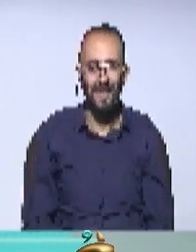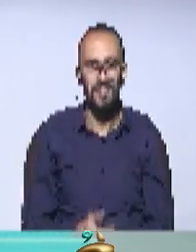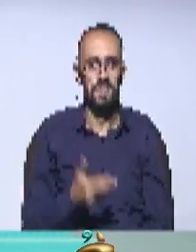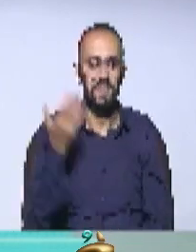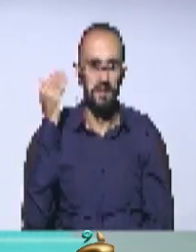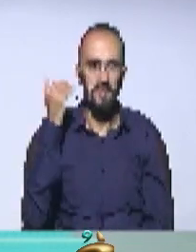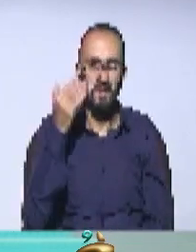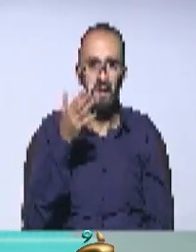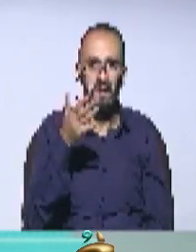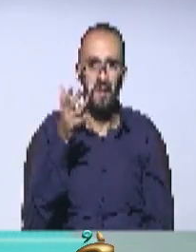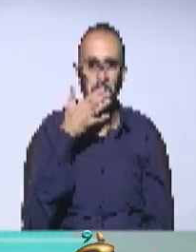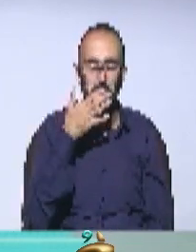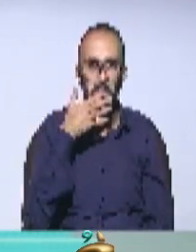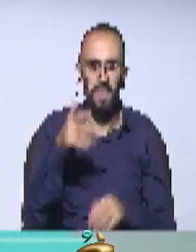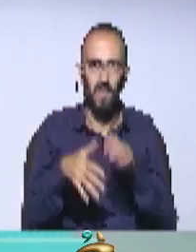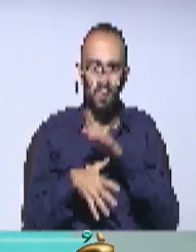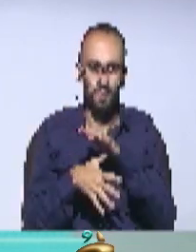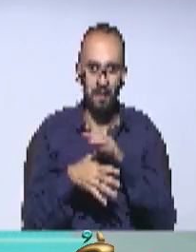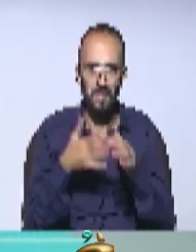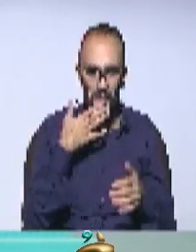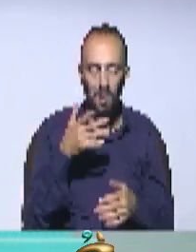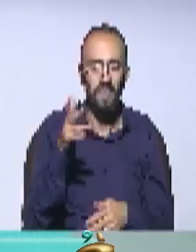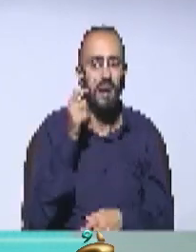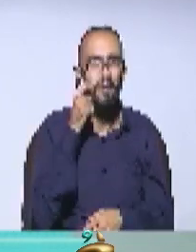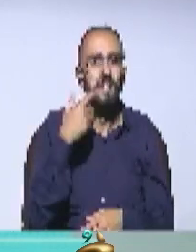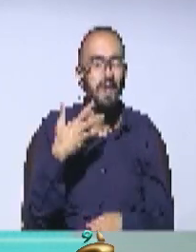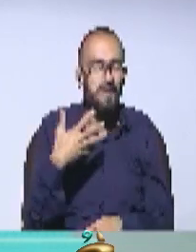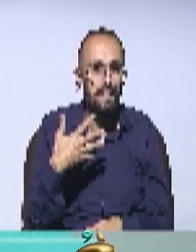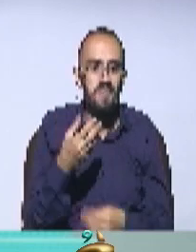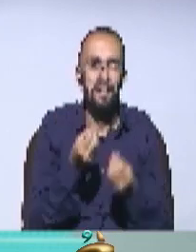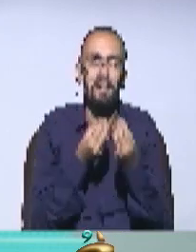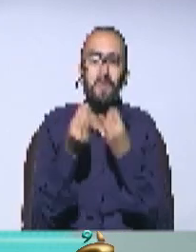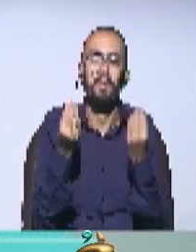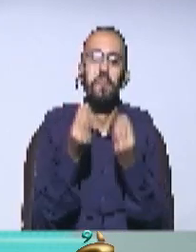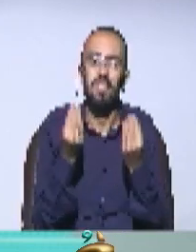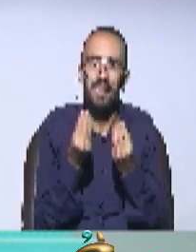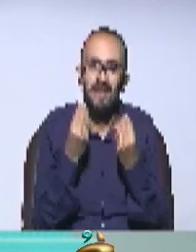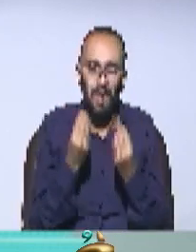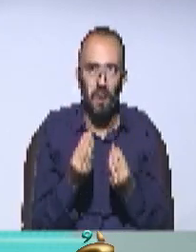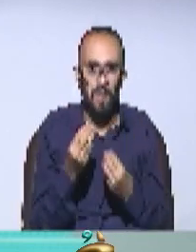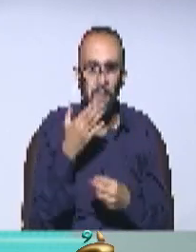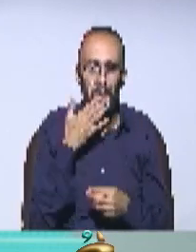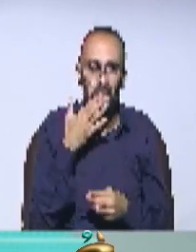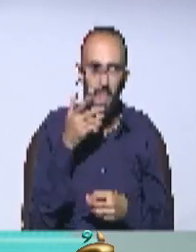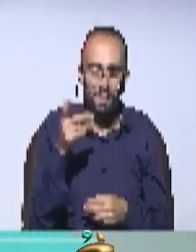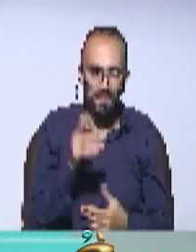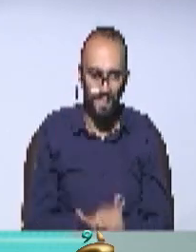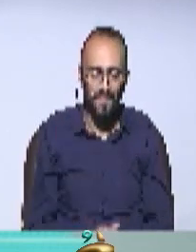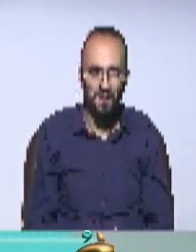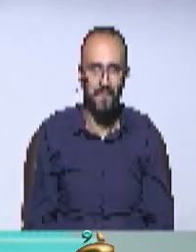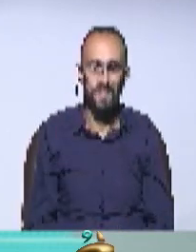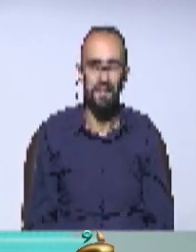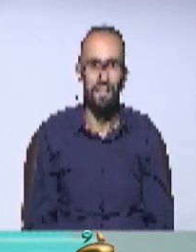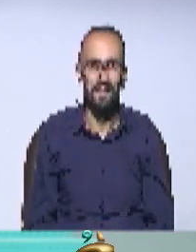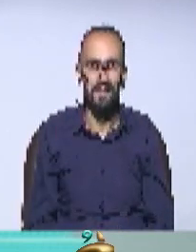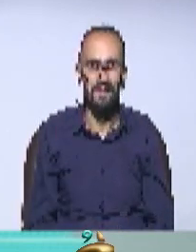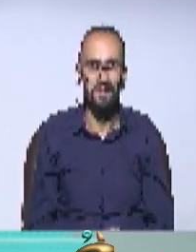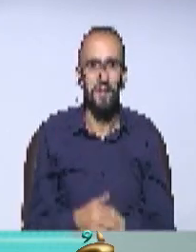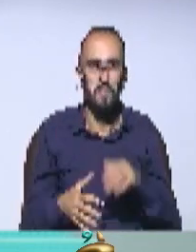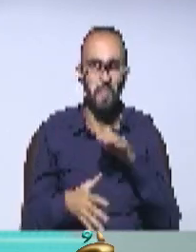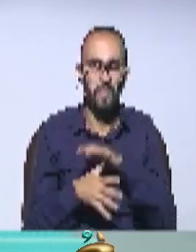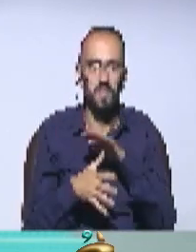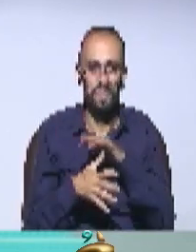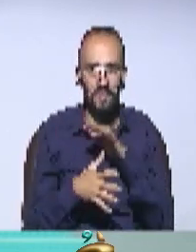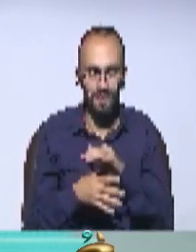يعني خفيف الظل مع الناس، بسيط في المسلك في تعامله مع الآخرين. أنا